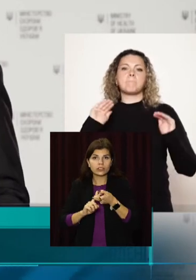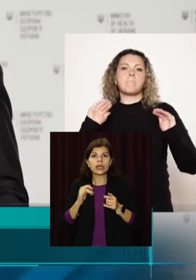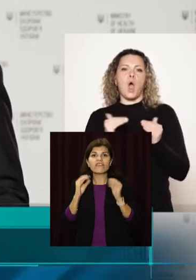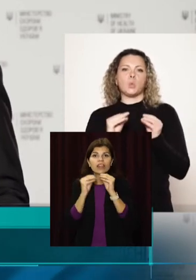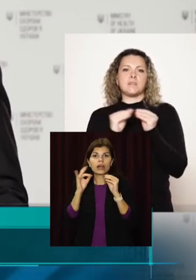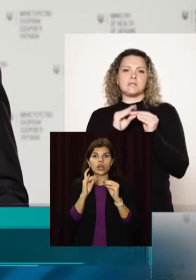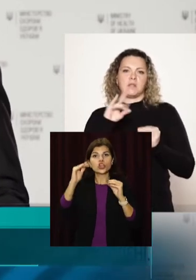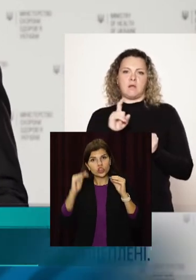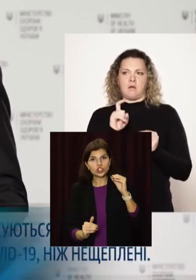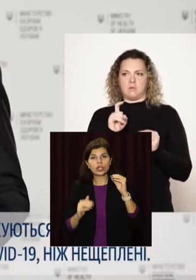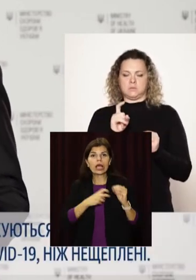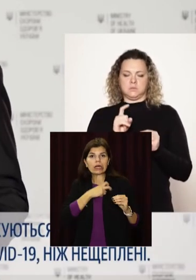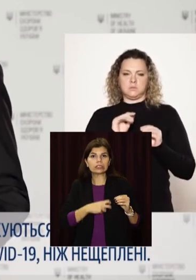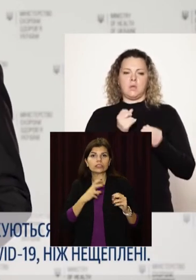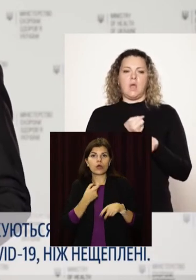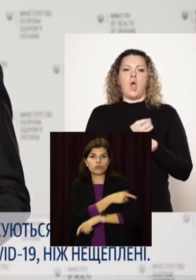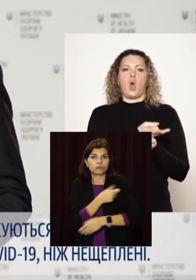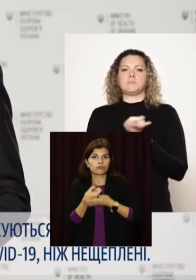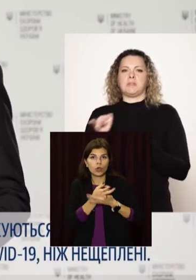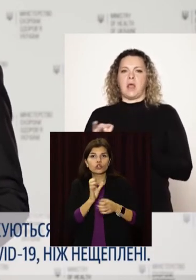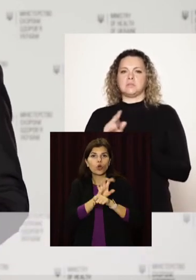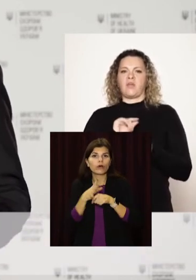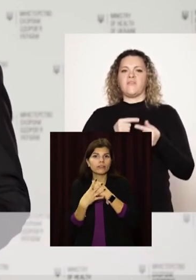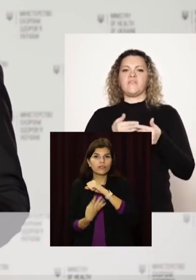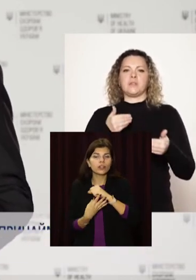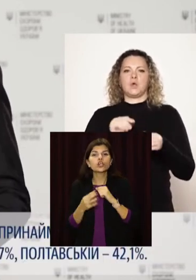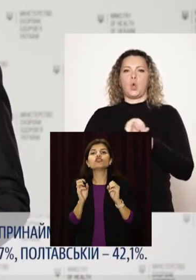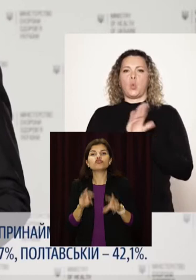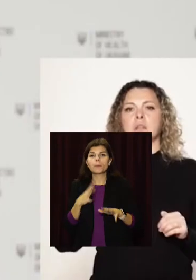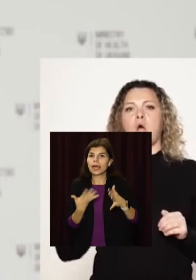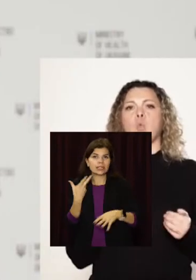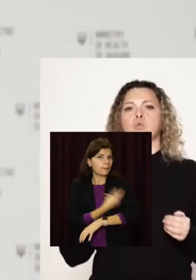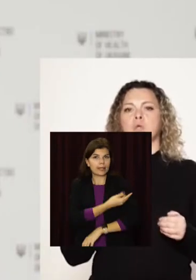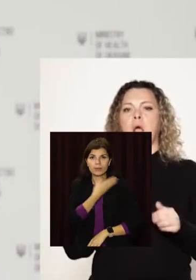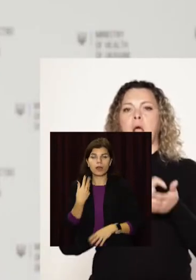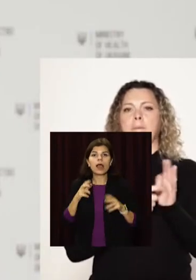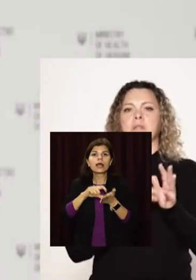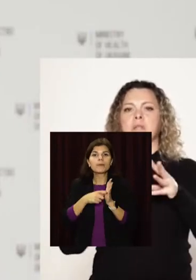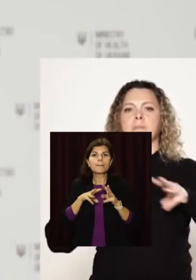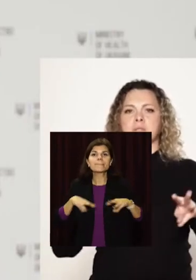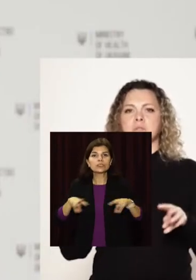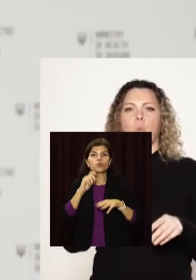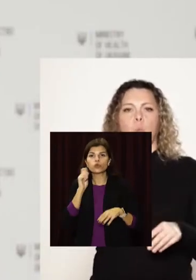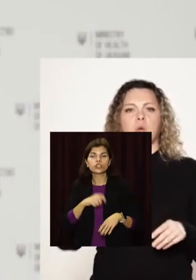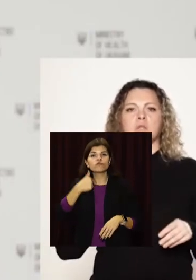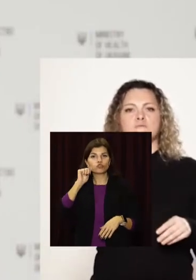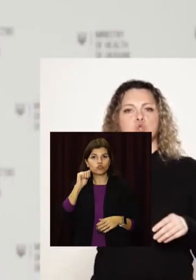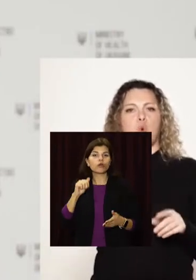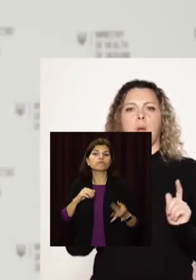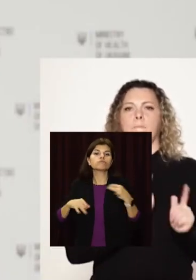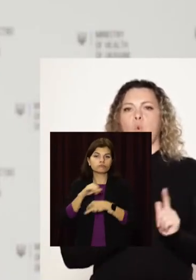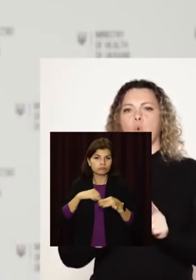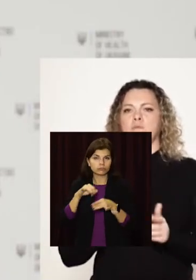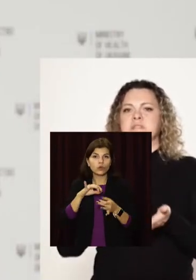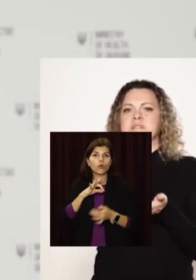разів нижчий ризик госпіталізації з COVID-19, ніж нещеплені. Кабінет міністрів України вчора погодив